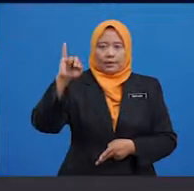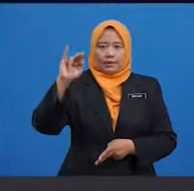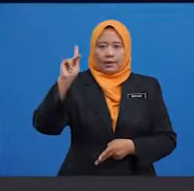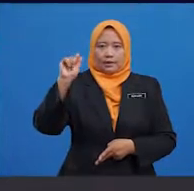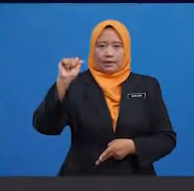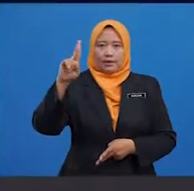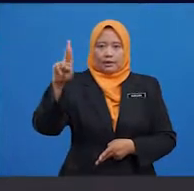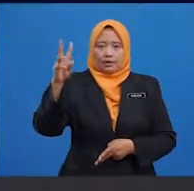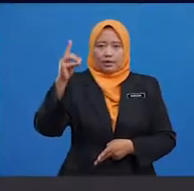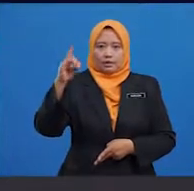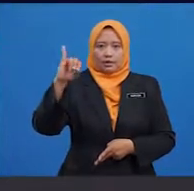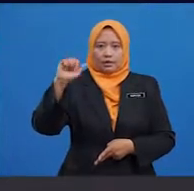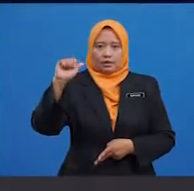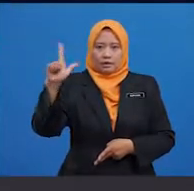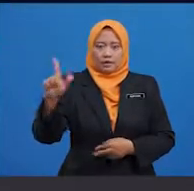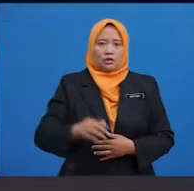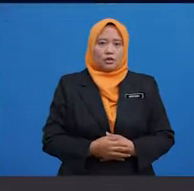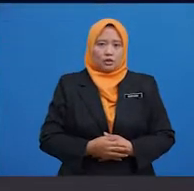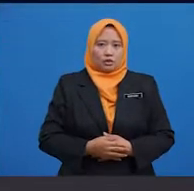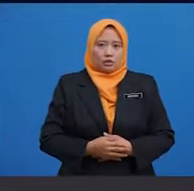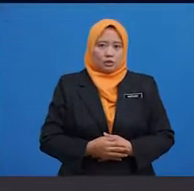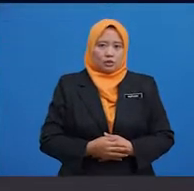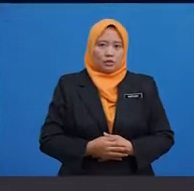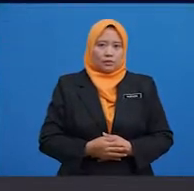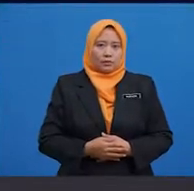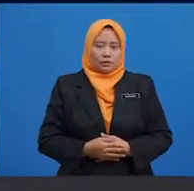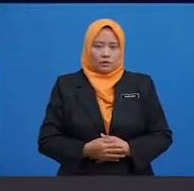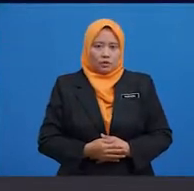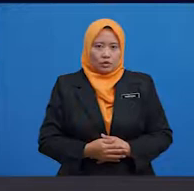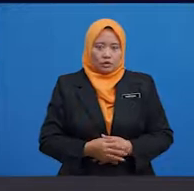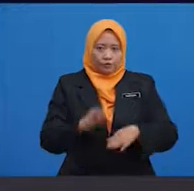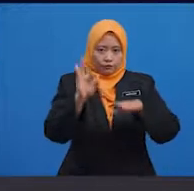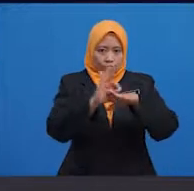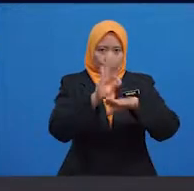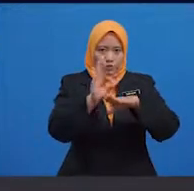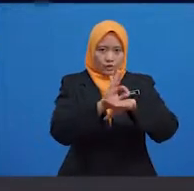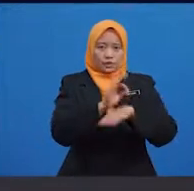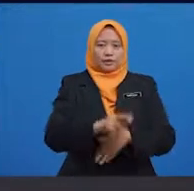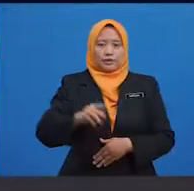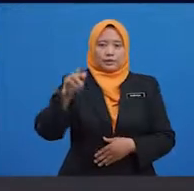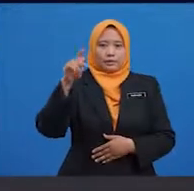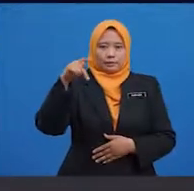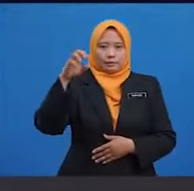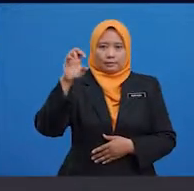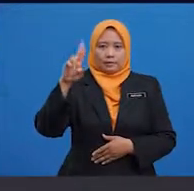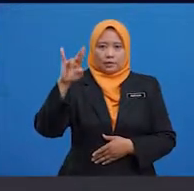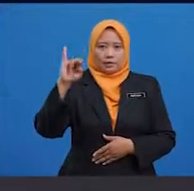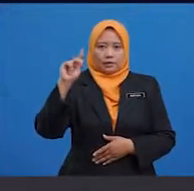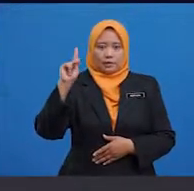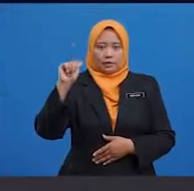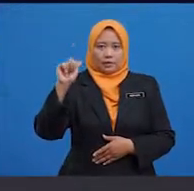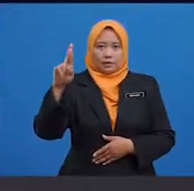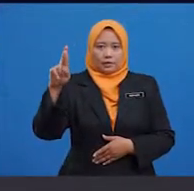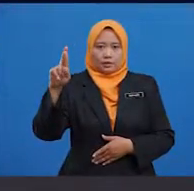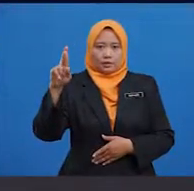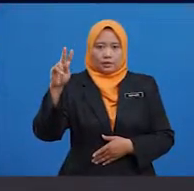lapisan rongga pada perikardial disebut perikardium. Fungsi perikardium adalah menghasilkan